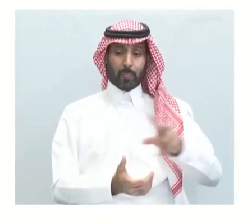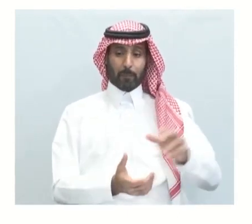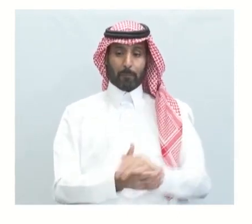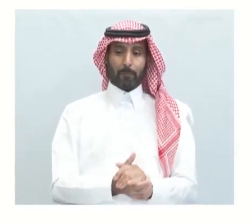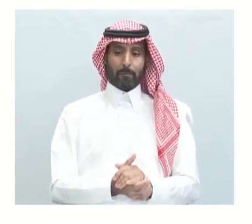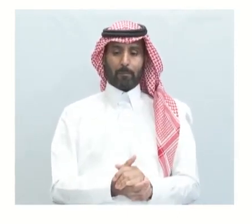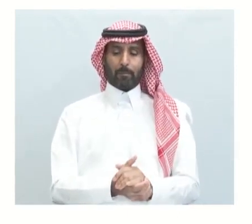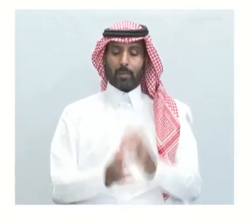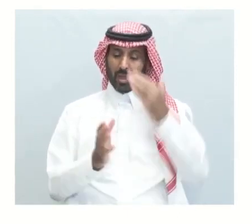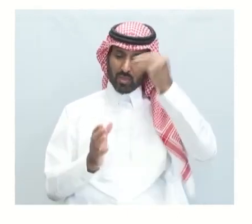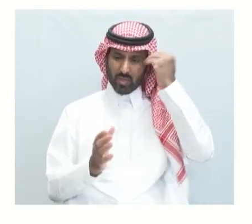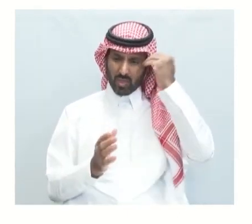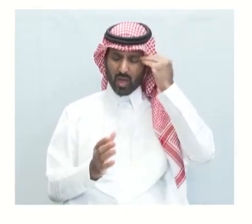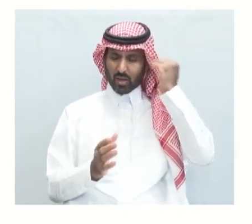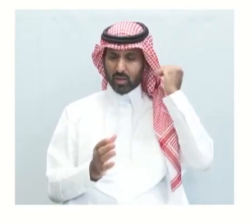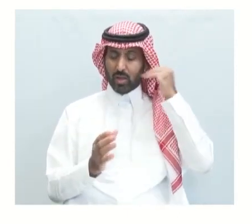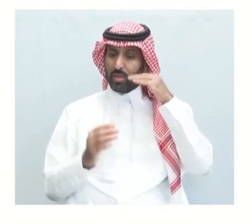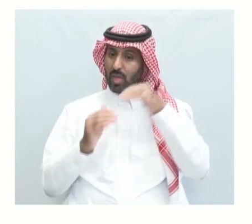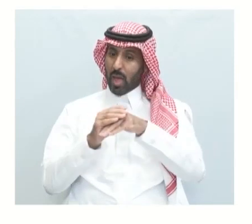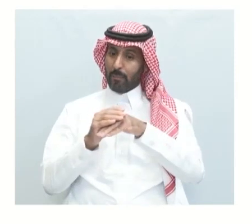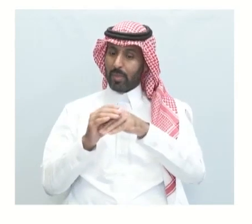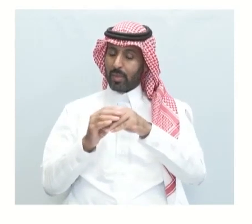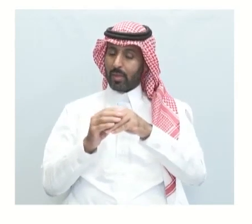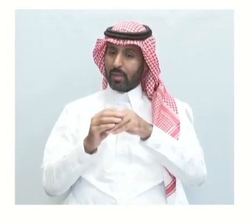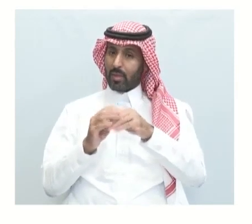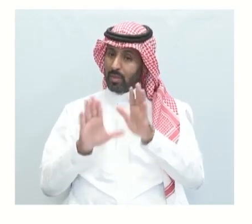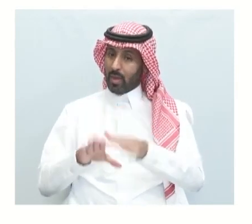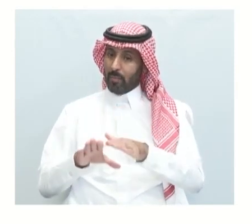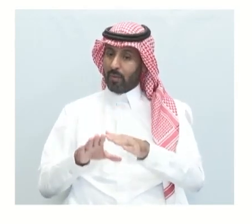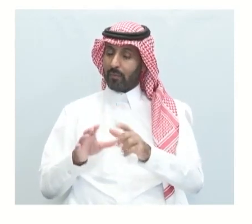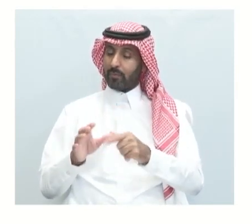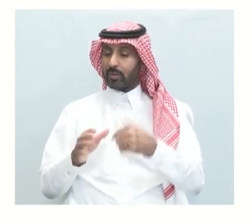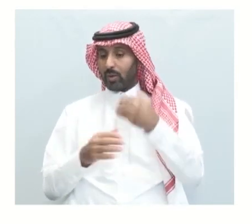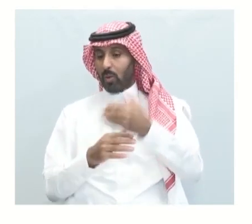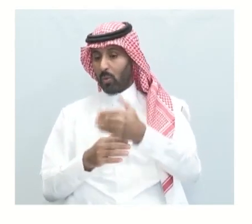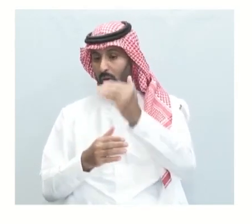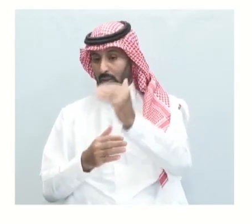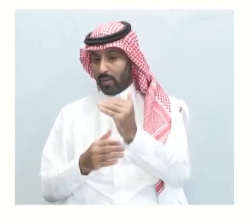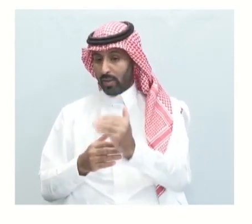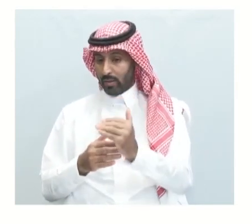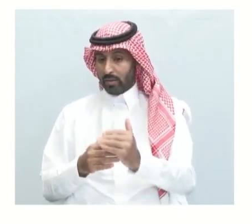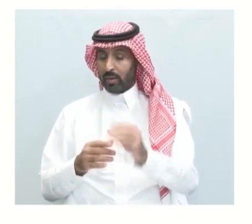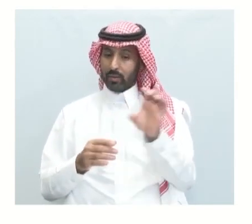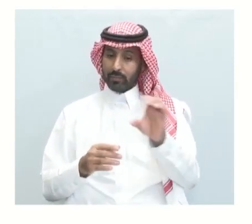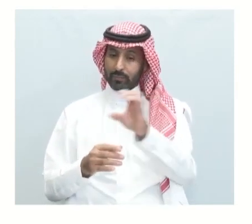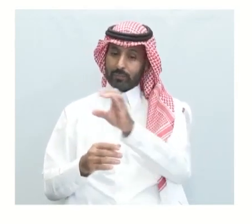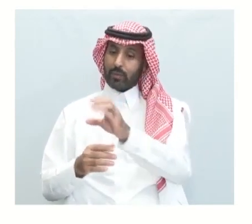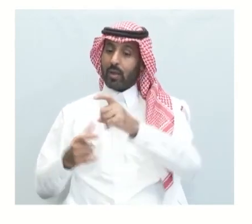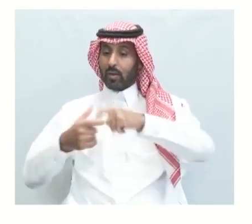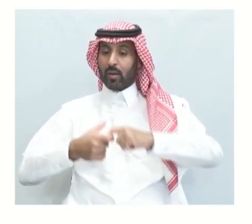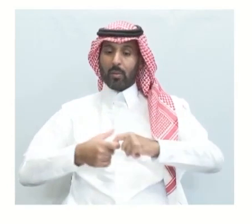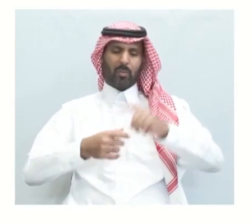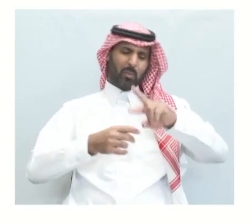الذاكره لانها ثابته القيمه ثابته تخزن في المكان الاول الثاني الثالث الرابع اما في القائمه المترابطه